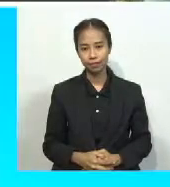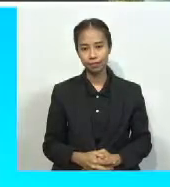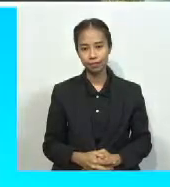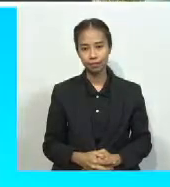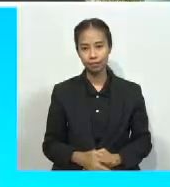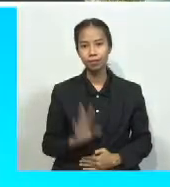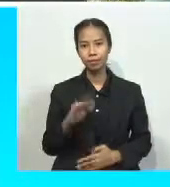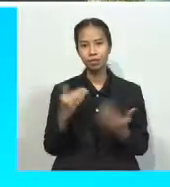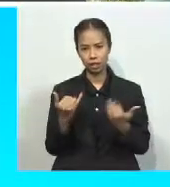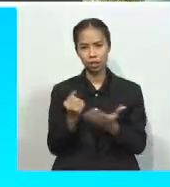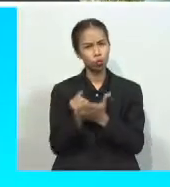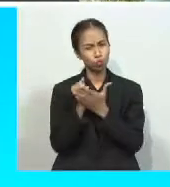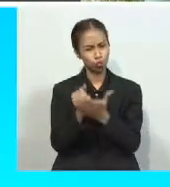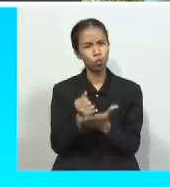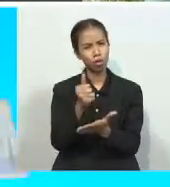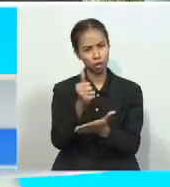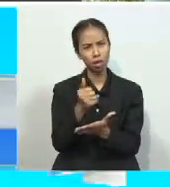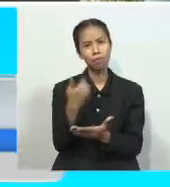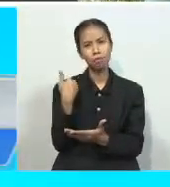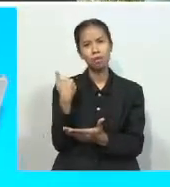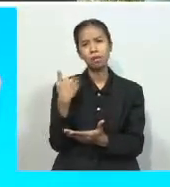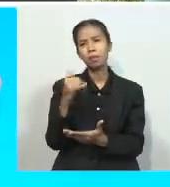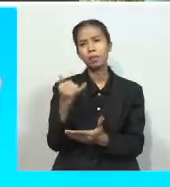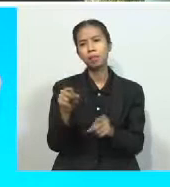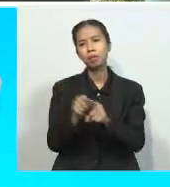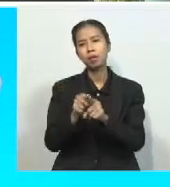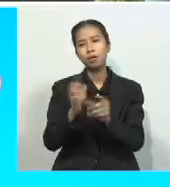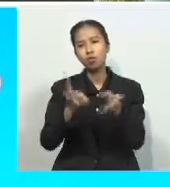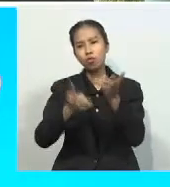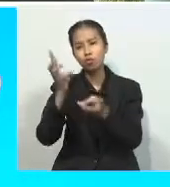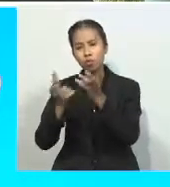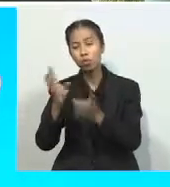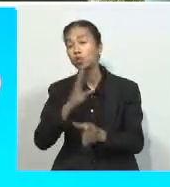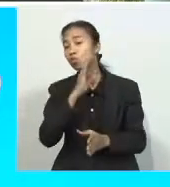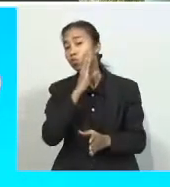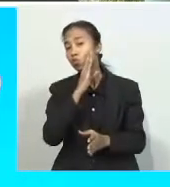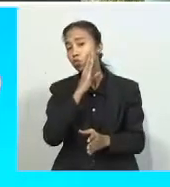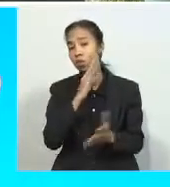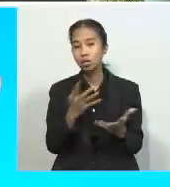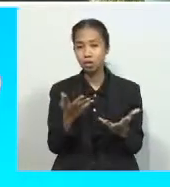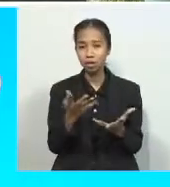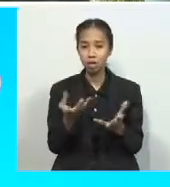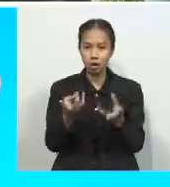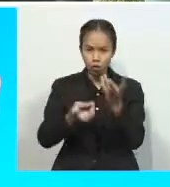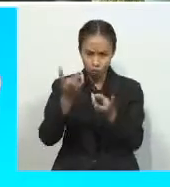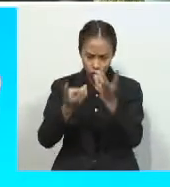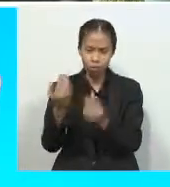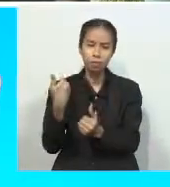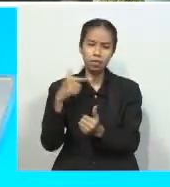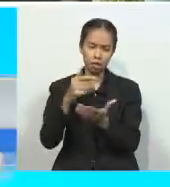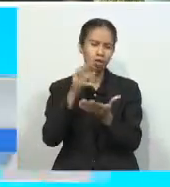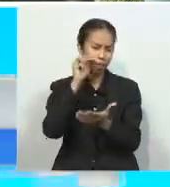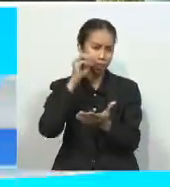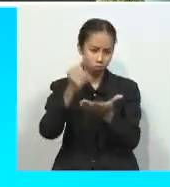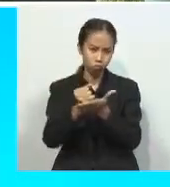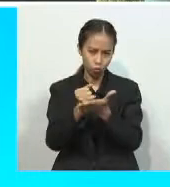มันก็ยังช่วยได้ครับเพราะบางทีเราก็แบบอาจจะแบบฝุ่นละอองอาจจะแบบโปรยมาอะไรเงี้ยถ้าเกิดว่ามีพวกละอองฝุ่นมันก็ยังช่วยได้อะไรเงี้ยค่ะ